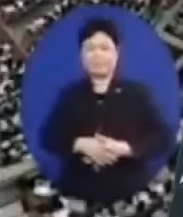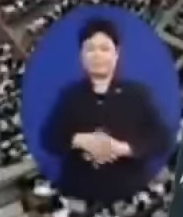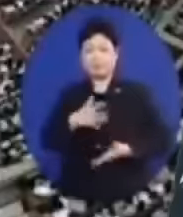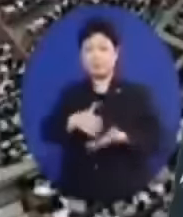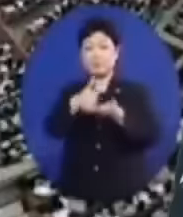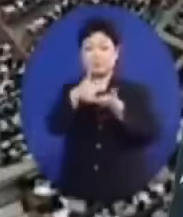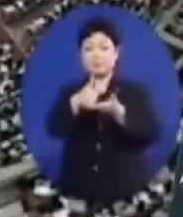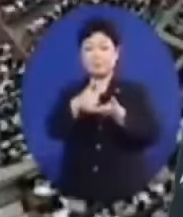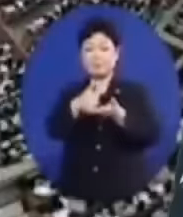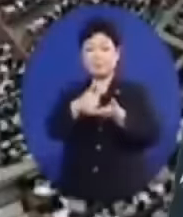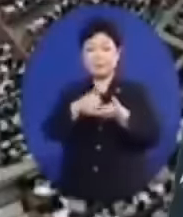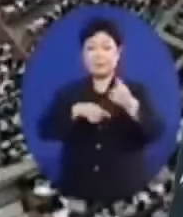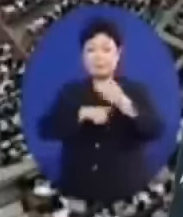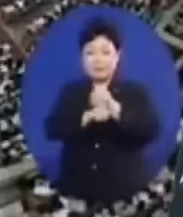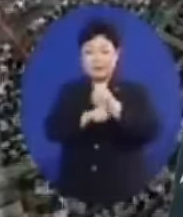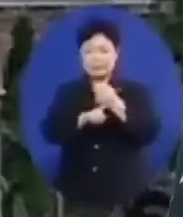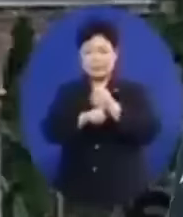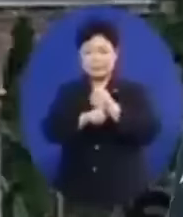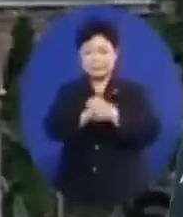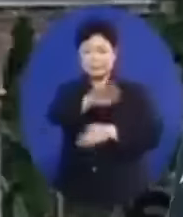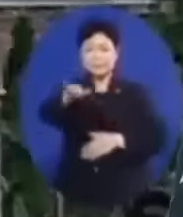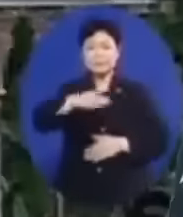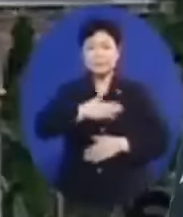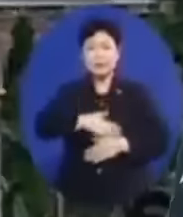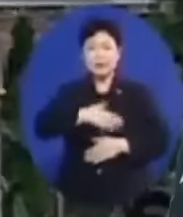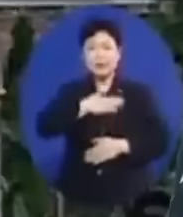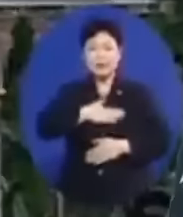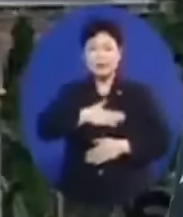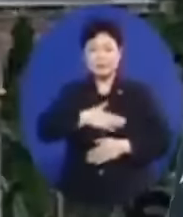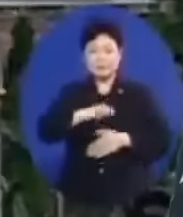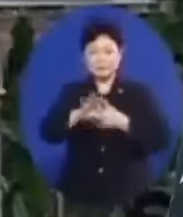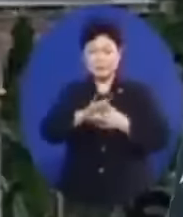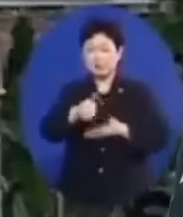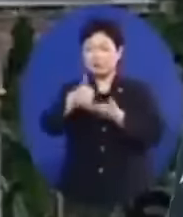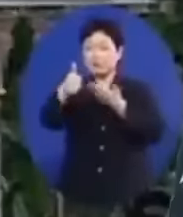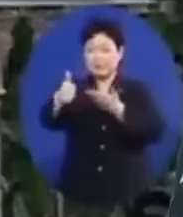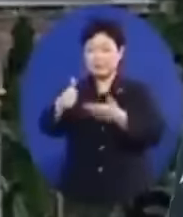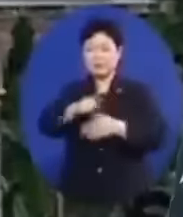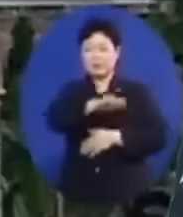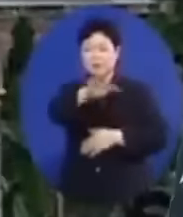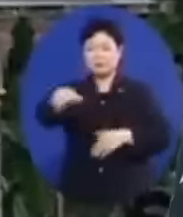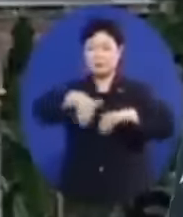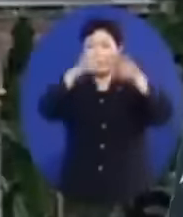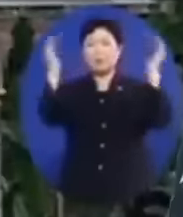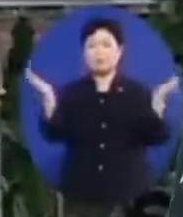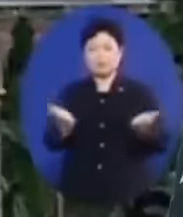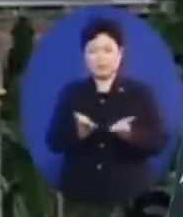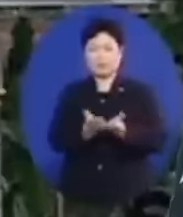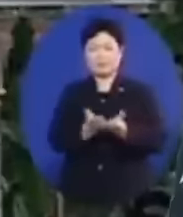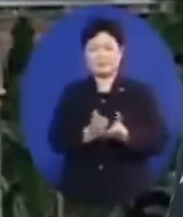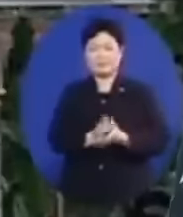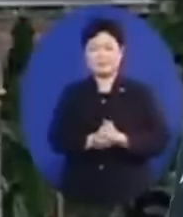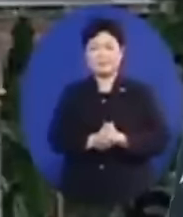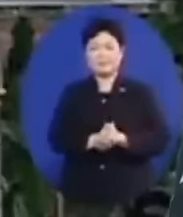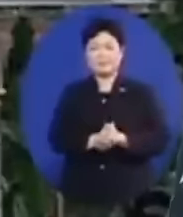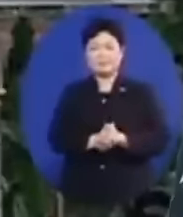주님 뜻을 우리가 알면은 주님은 우리 모두가 다